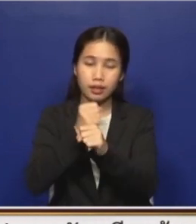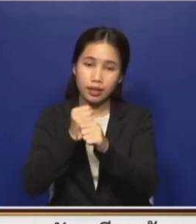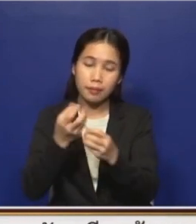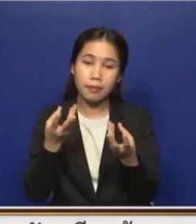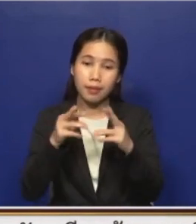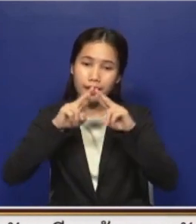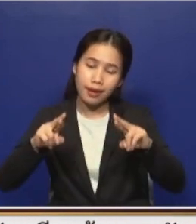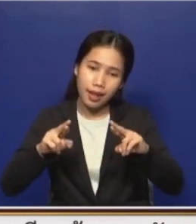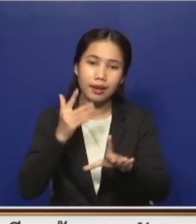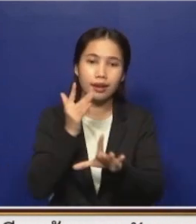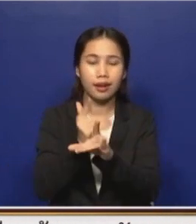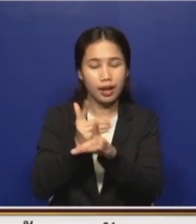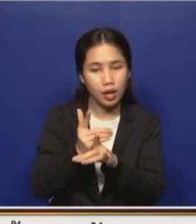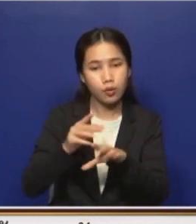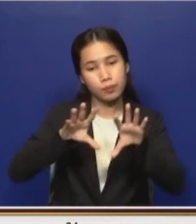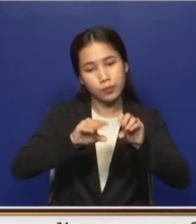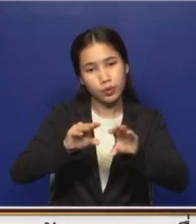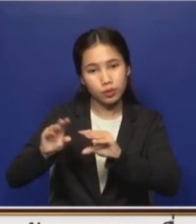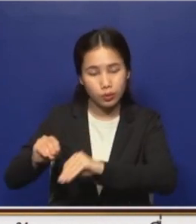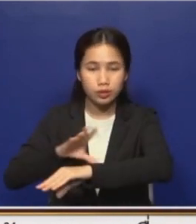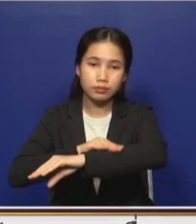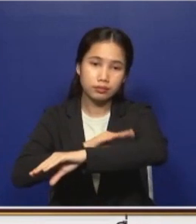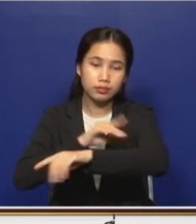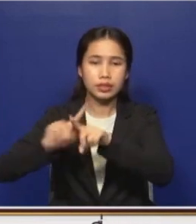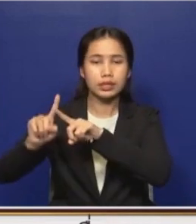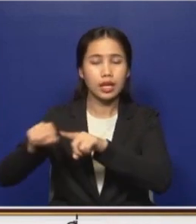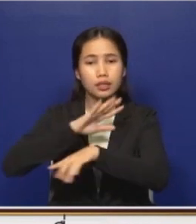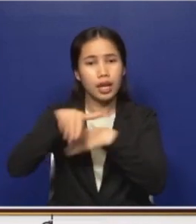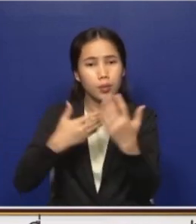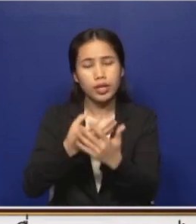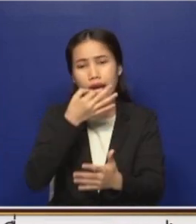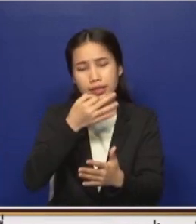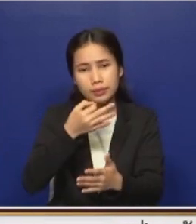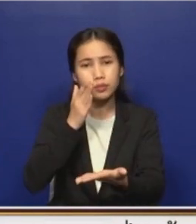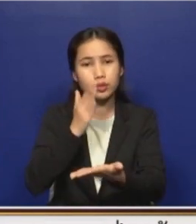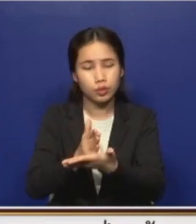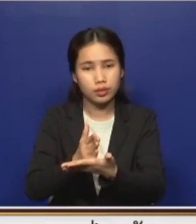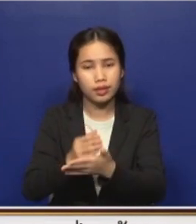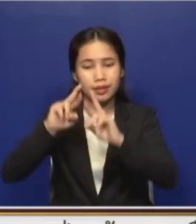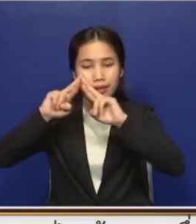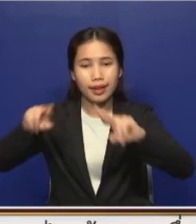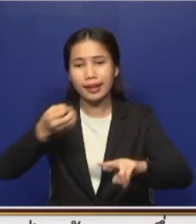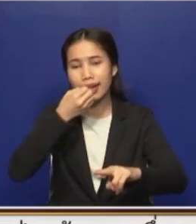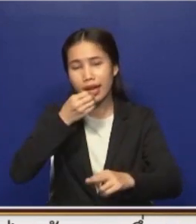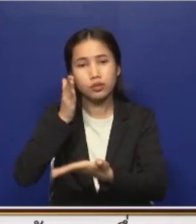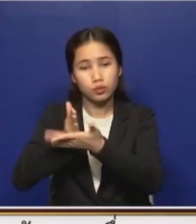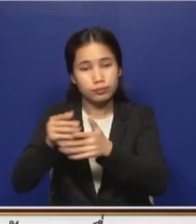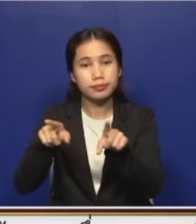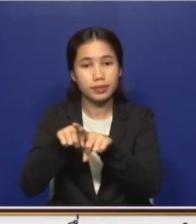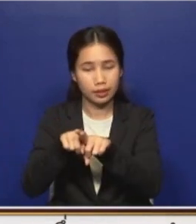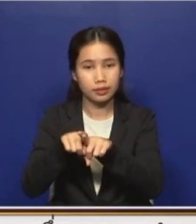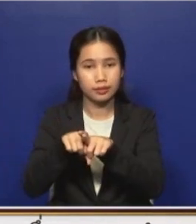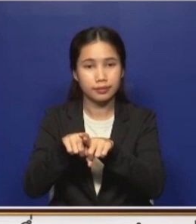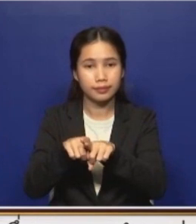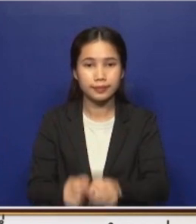การทำมาหากินธุรกิจก็คือการค้าไงฮะแต่การทำมาหากินเขาหาเช้าแล้วกินค่ำฮะตร